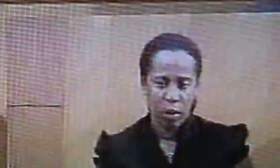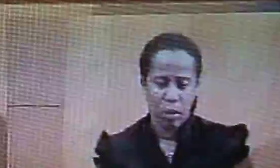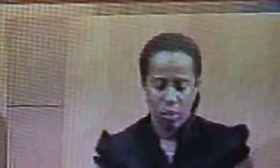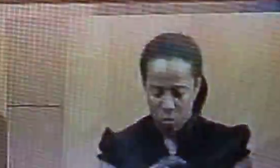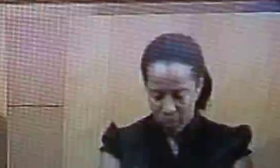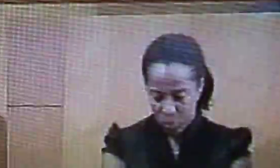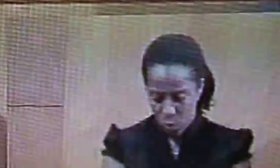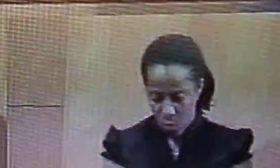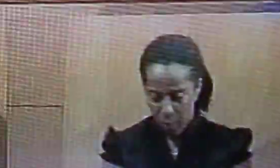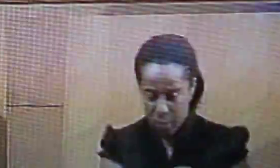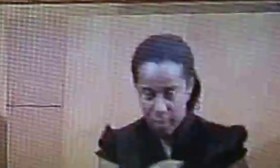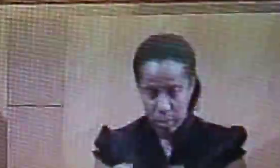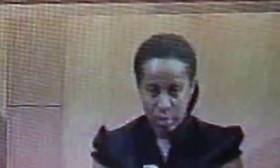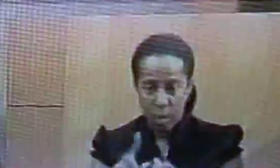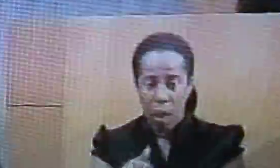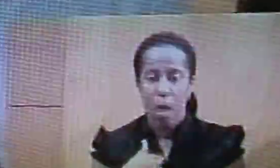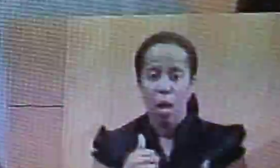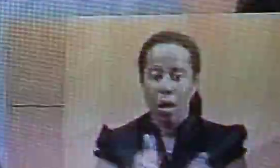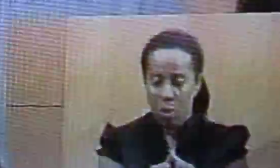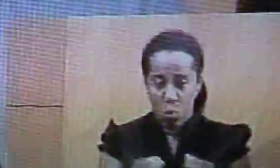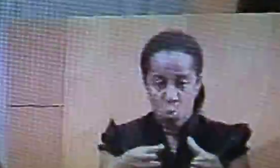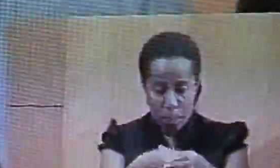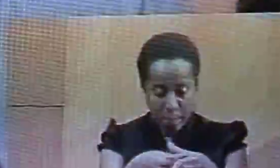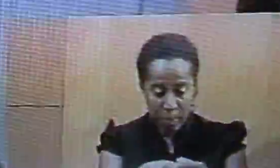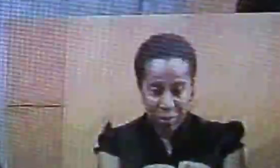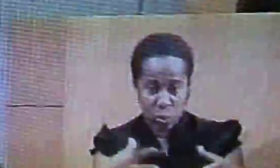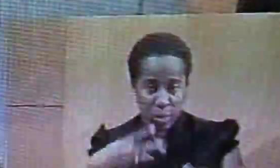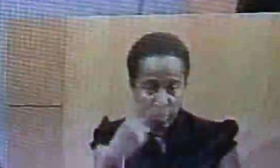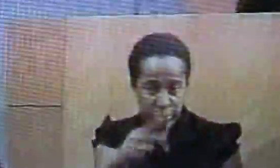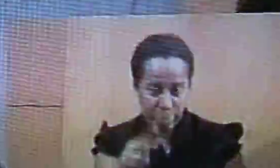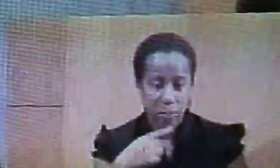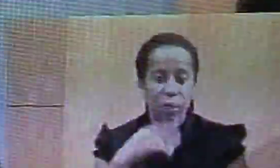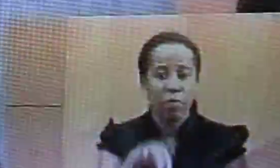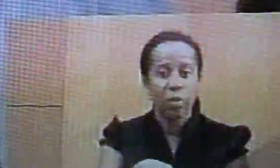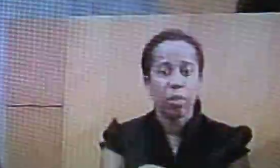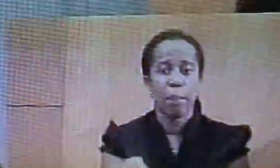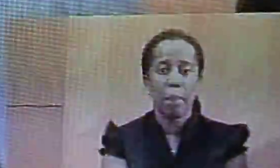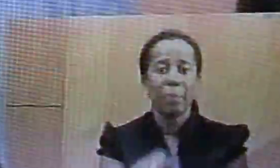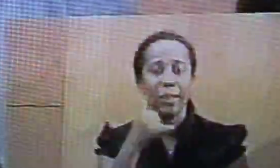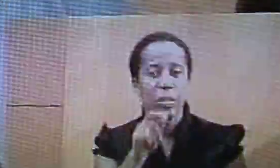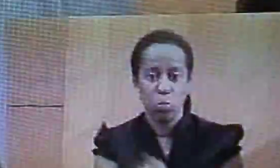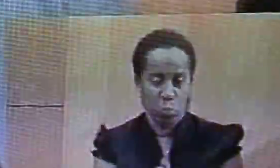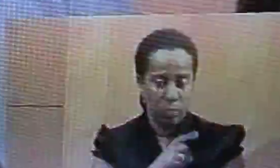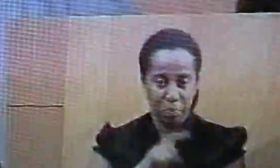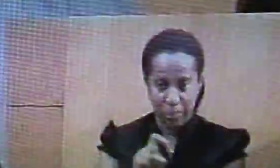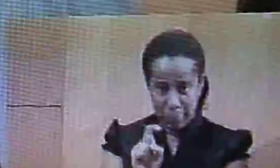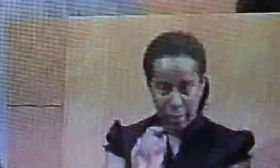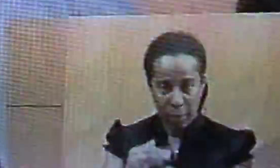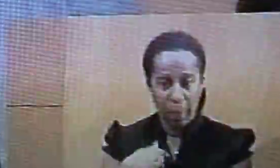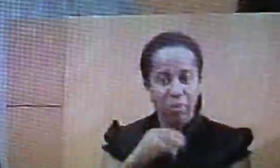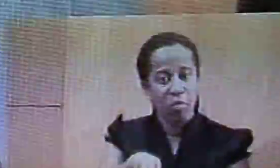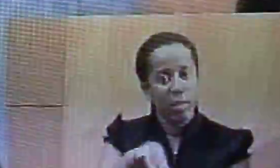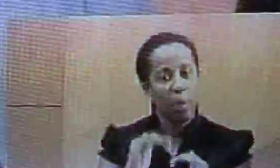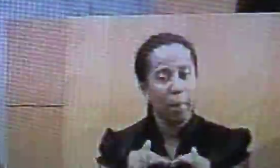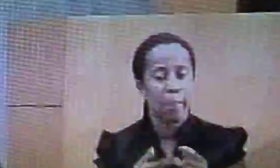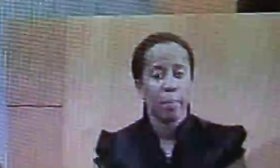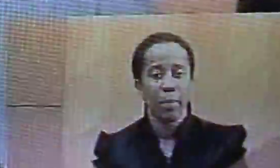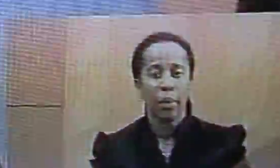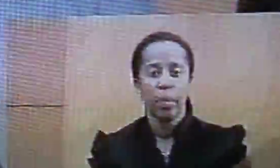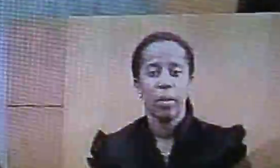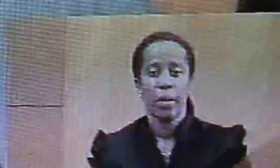commission permanente et que votre majorité le vote malgré nos critiques, qui